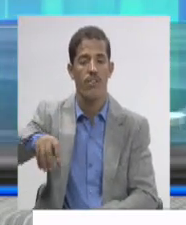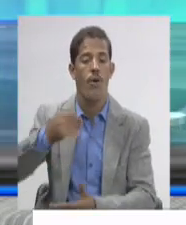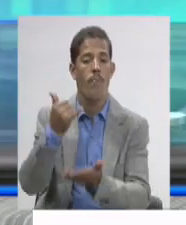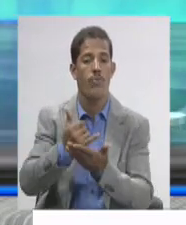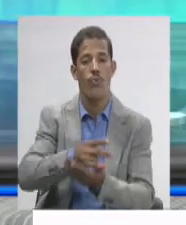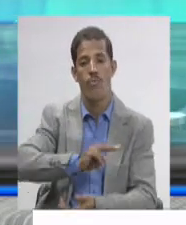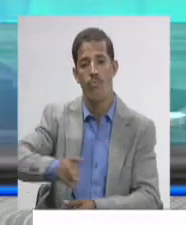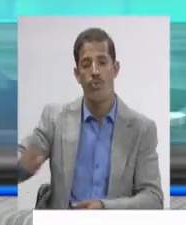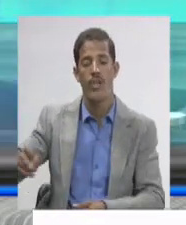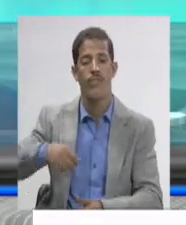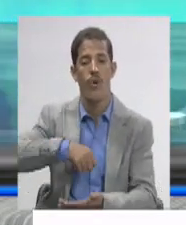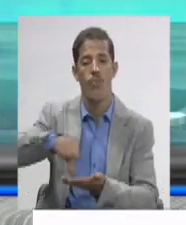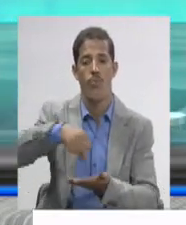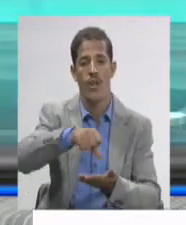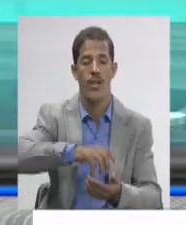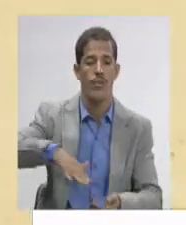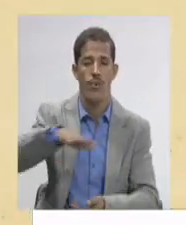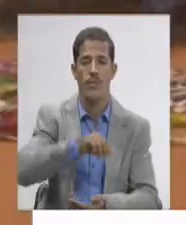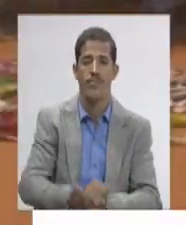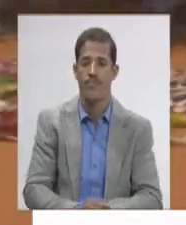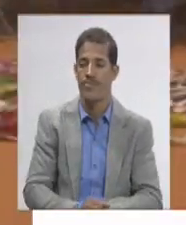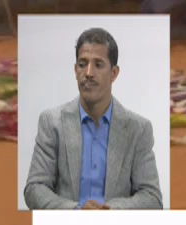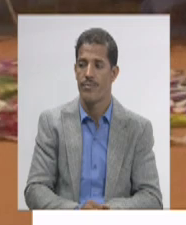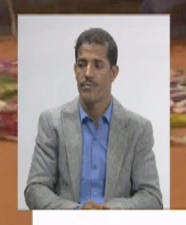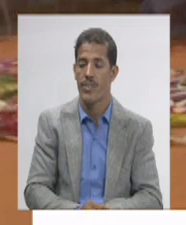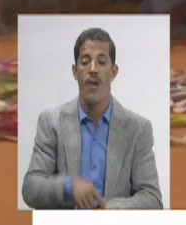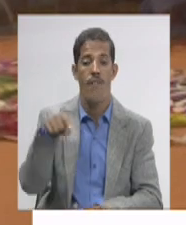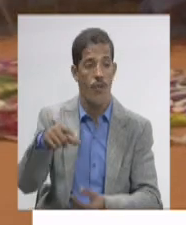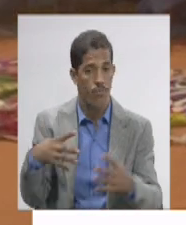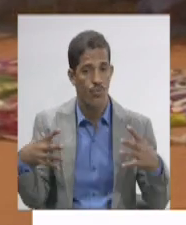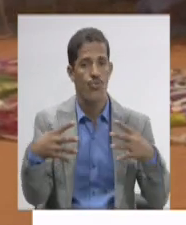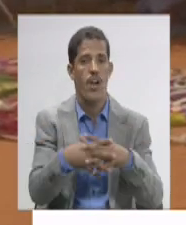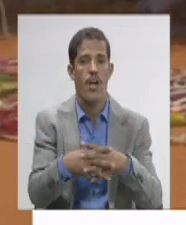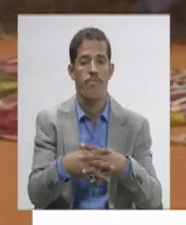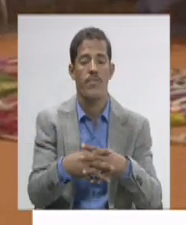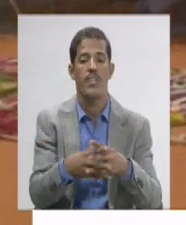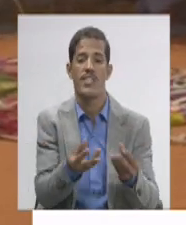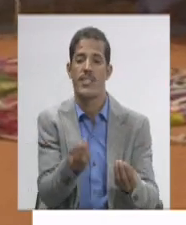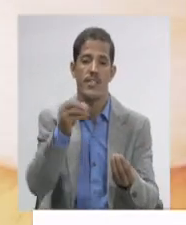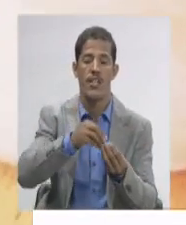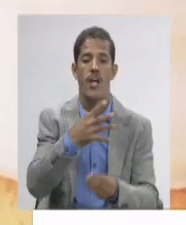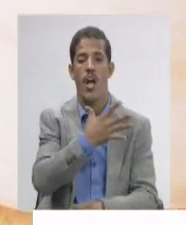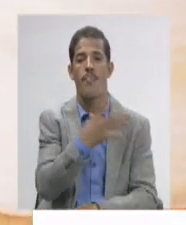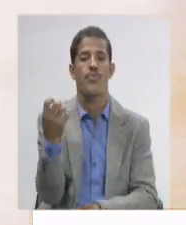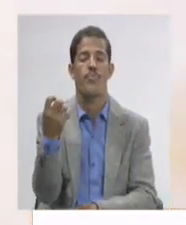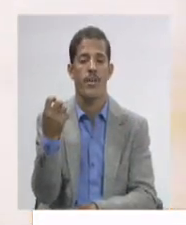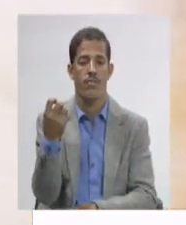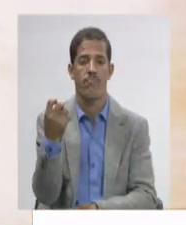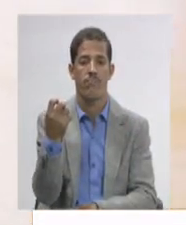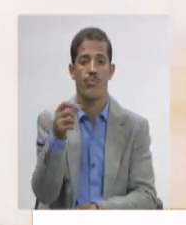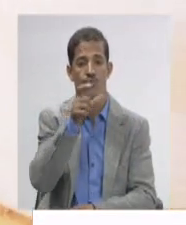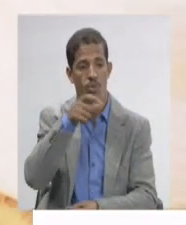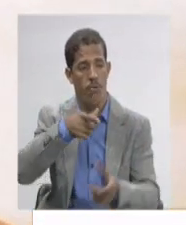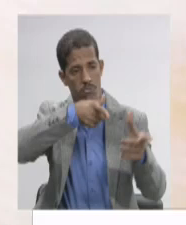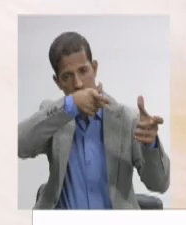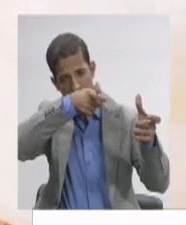ولايات الوطن بمشاركه اكثر من 500 رام موزعين على 52 فريق انطلقت